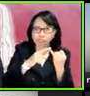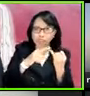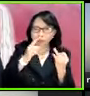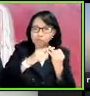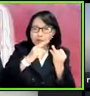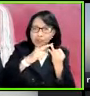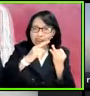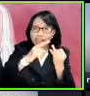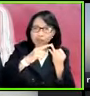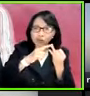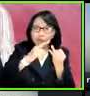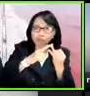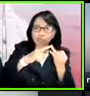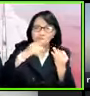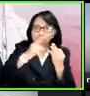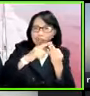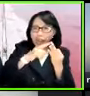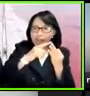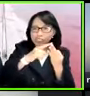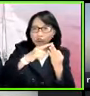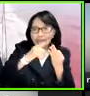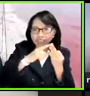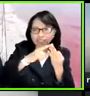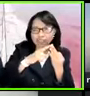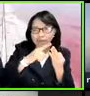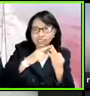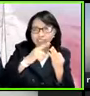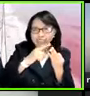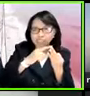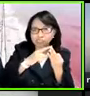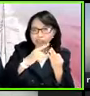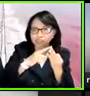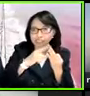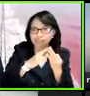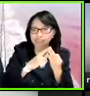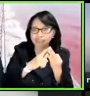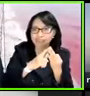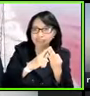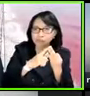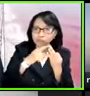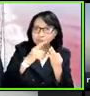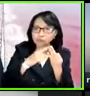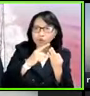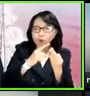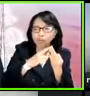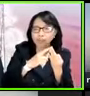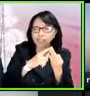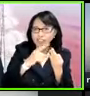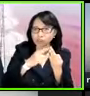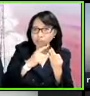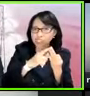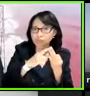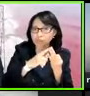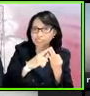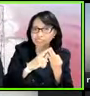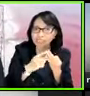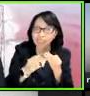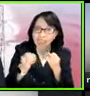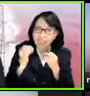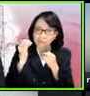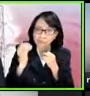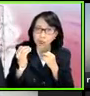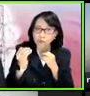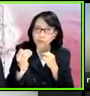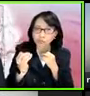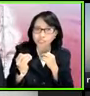Petrus bukan Yakobus bukan Yohanes yang menjadi rasul kita untuk orang non-yahudi